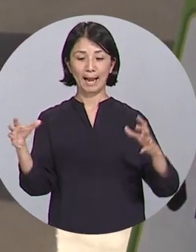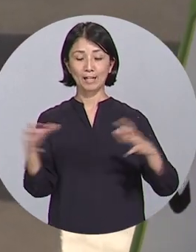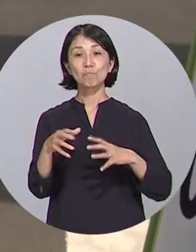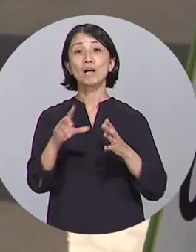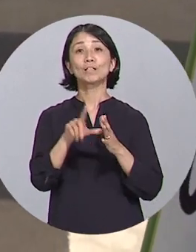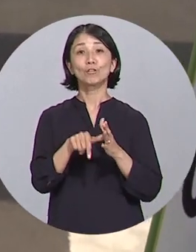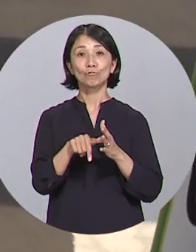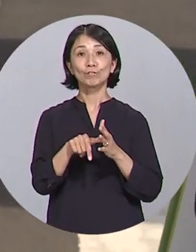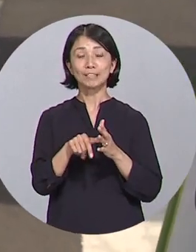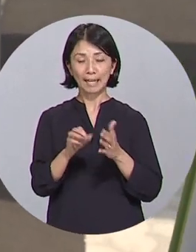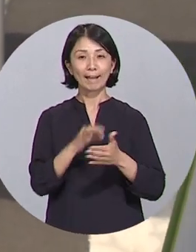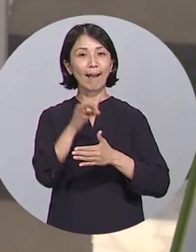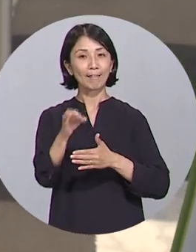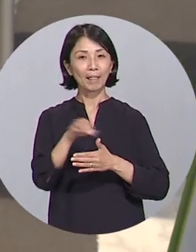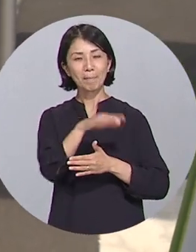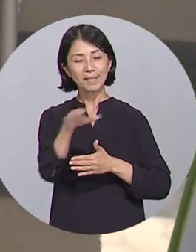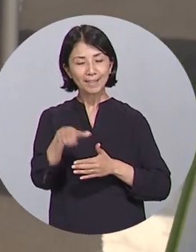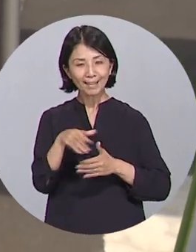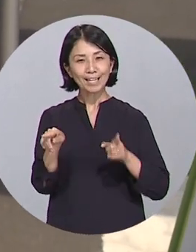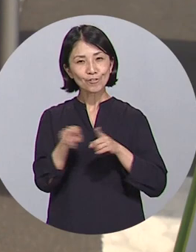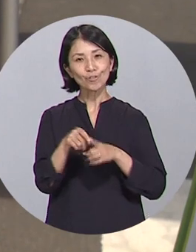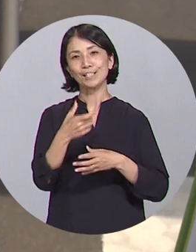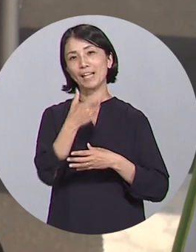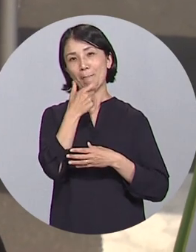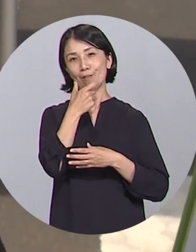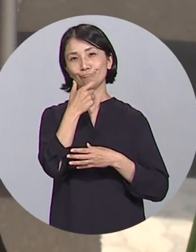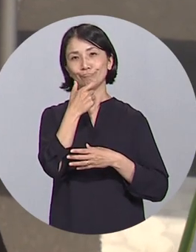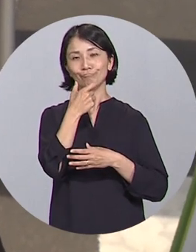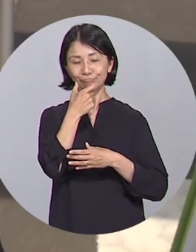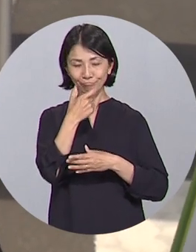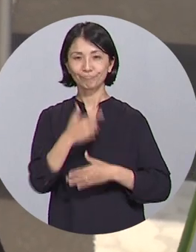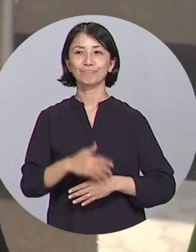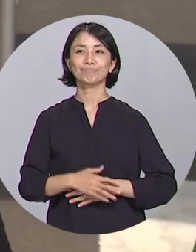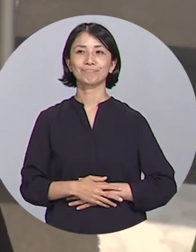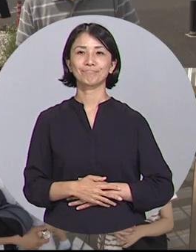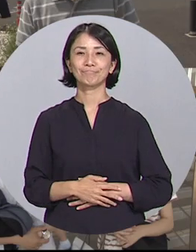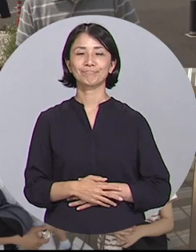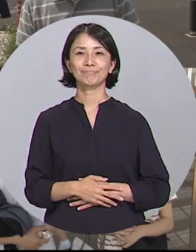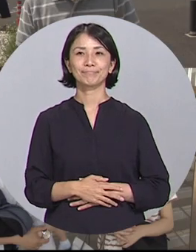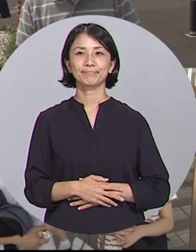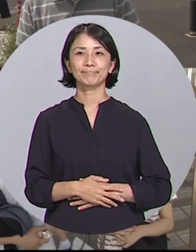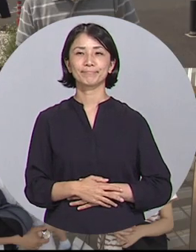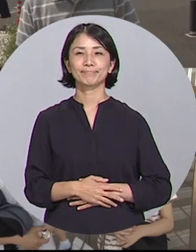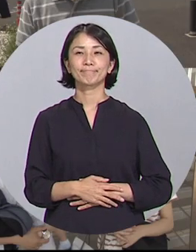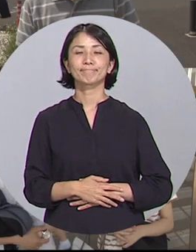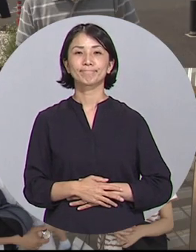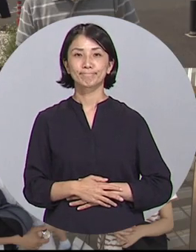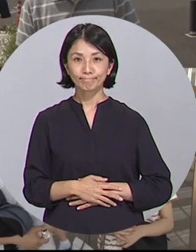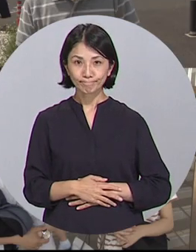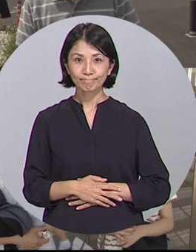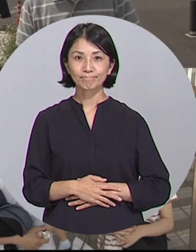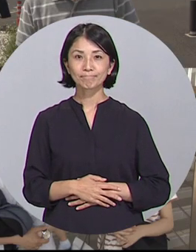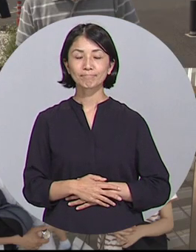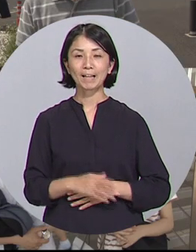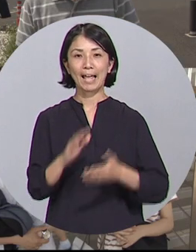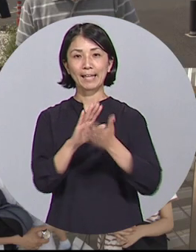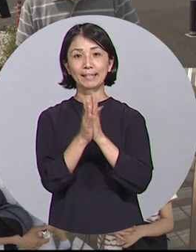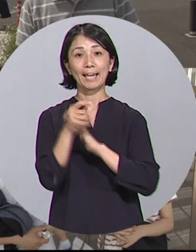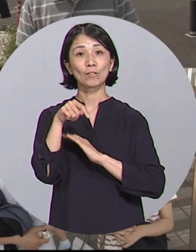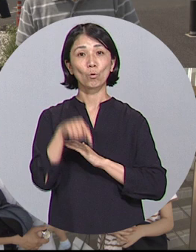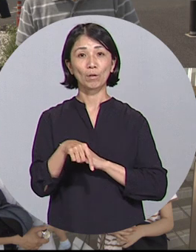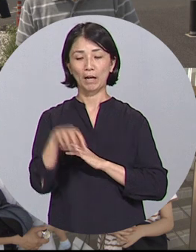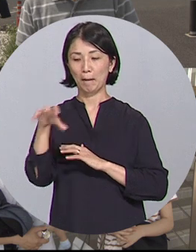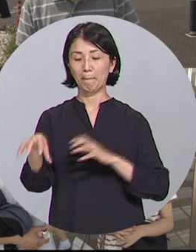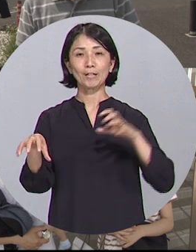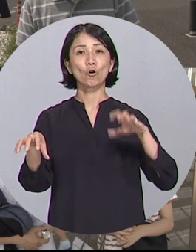うん、買って皆さんでいただいております。 そうですか。はい。 なんと同じ埼玉県